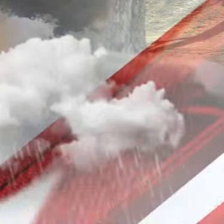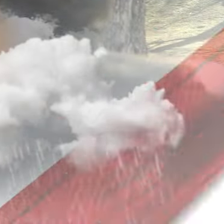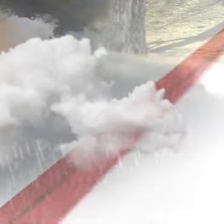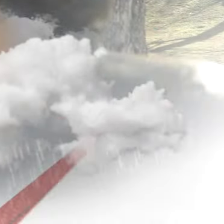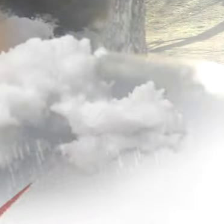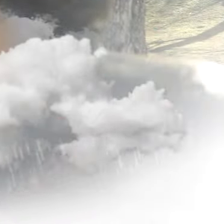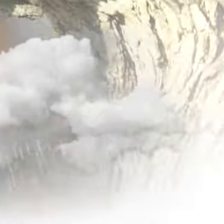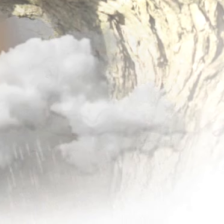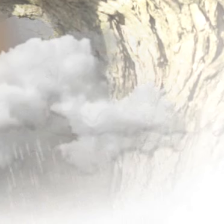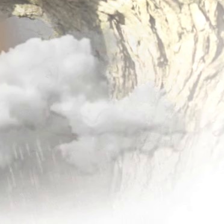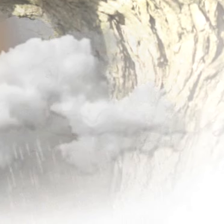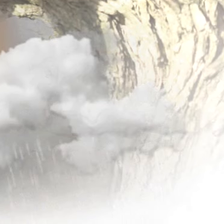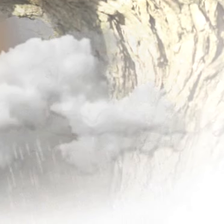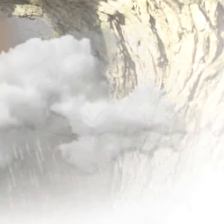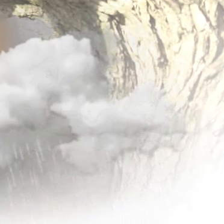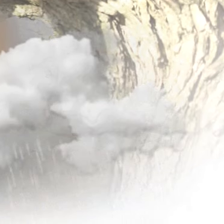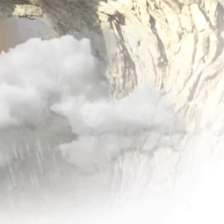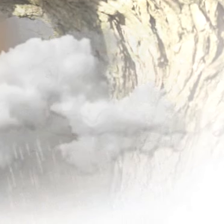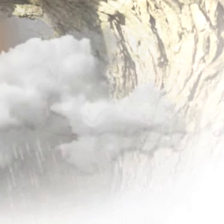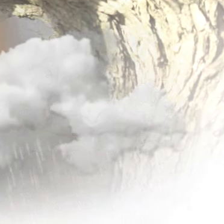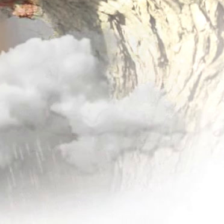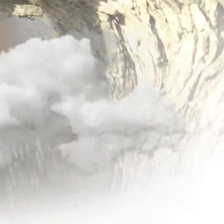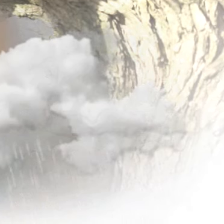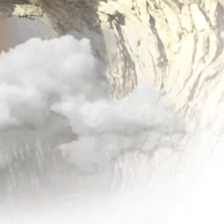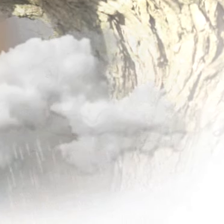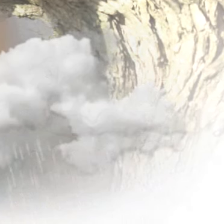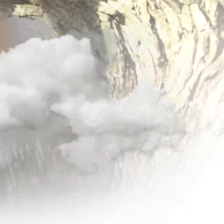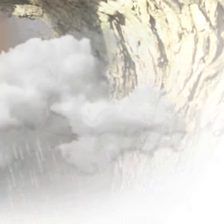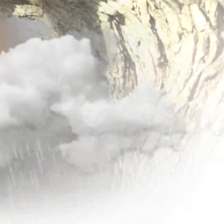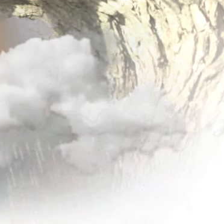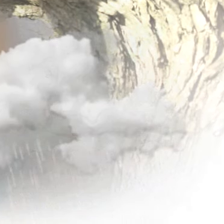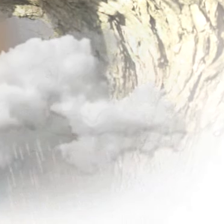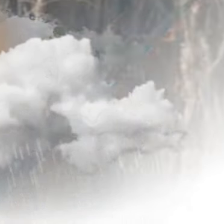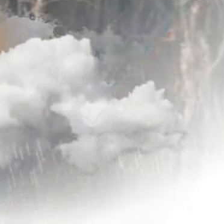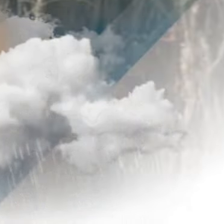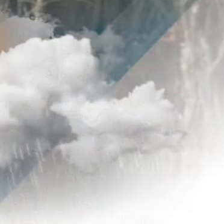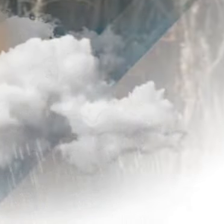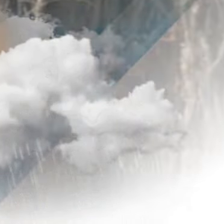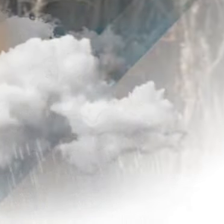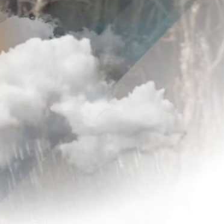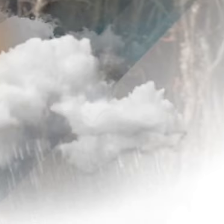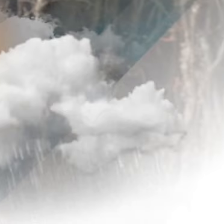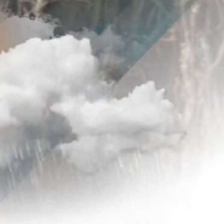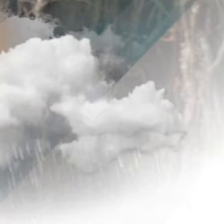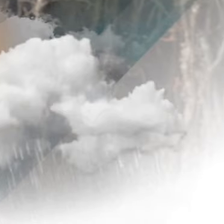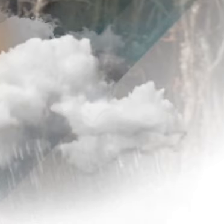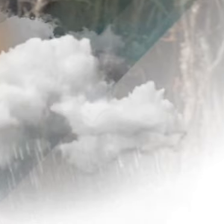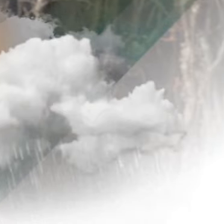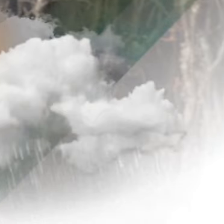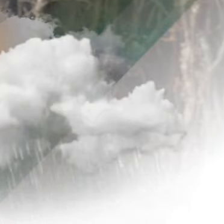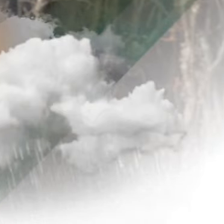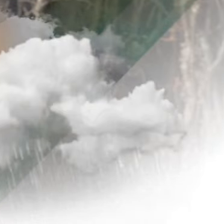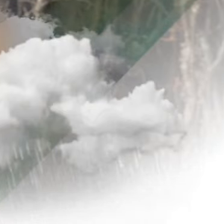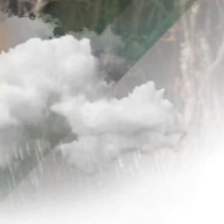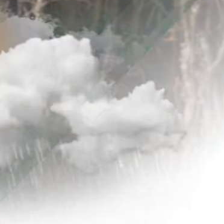3 вечарам. Пахмурна, дождж, вецер заходні 5-9 метраў за секунду. У Ворнаве і